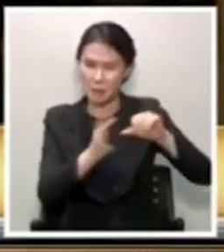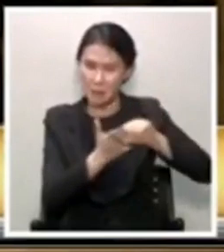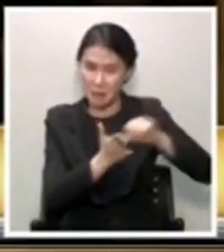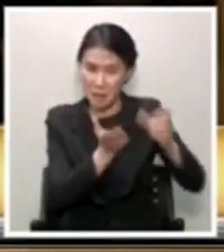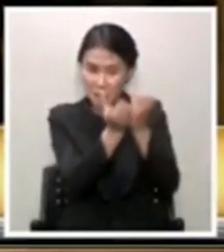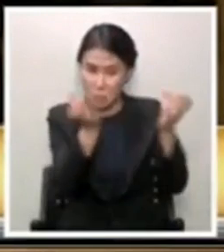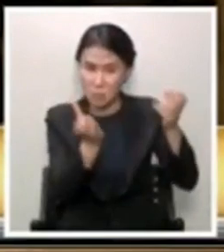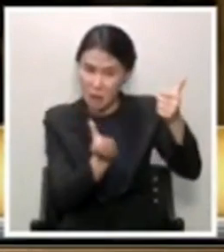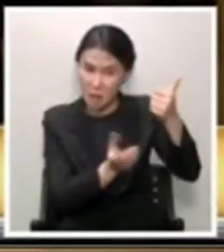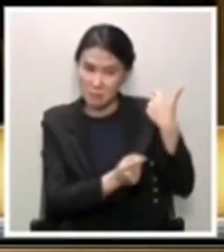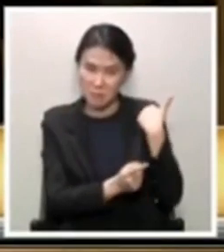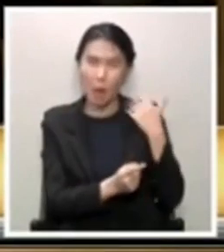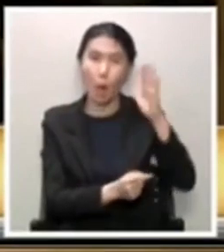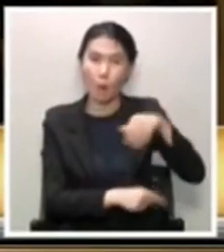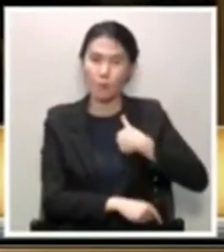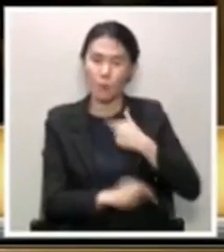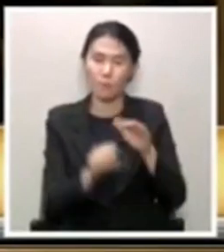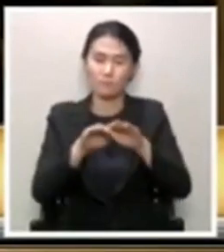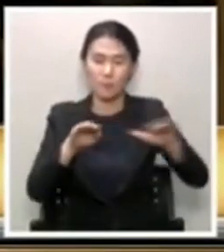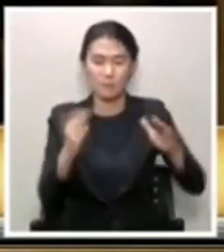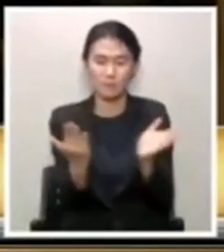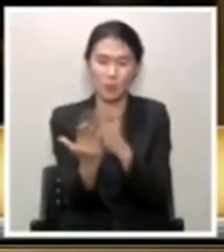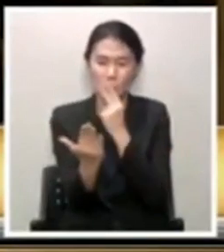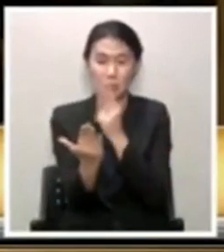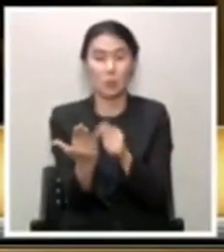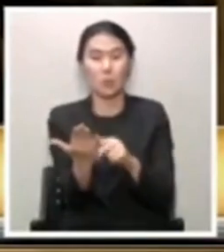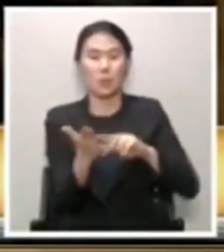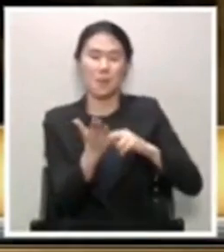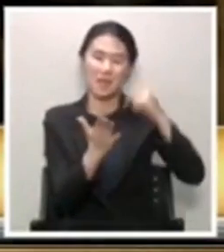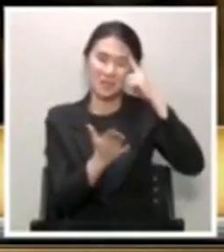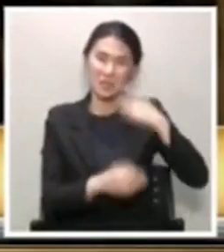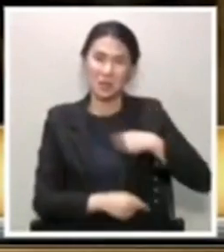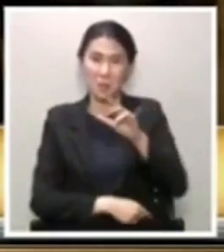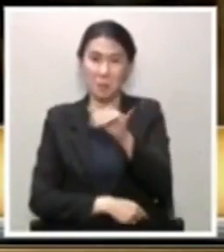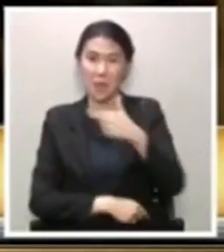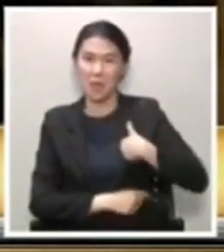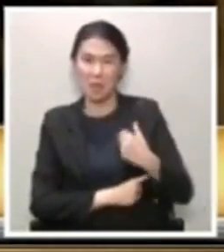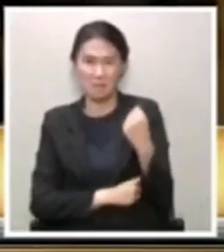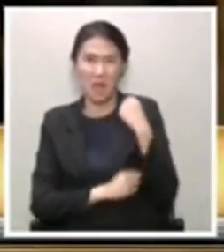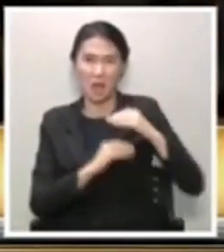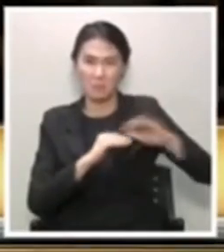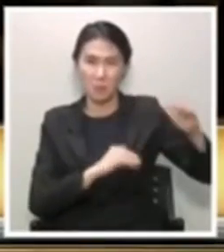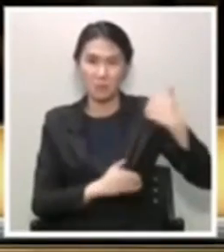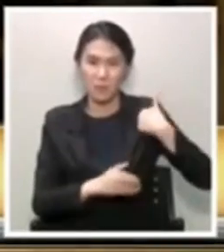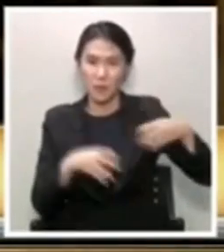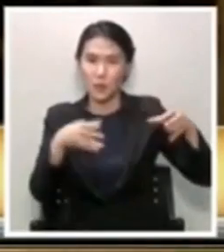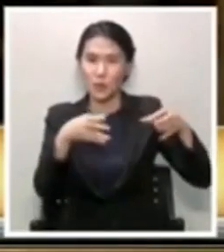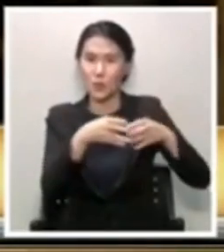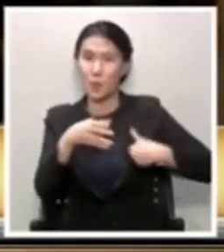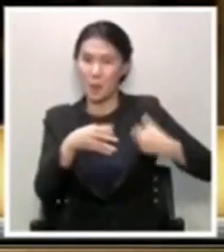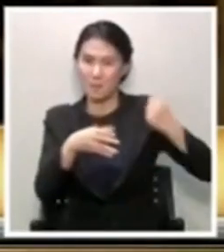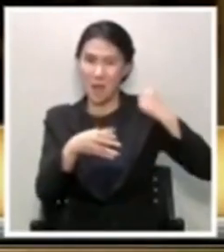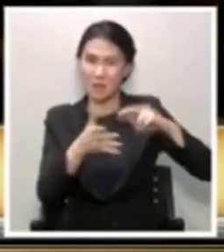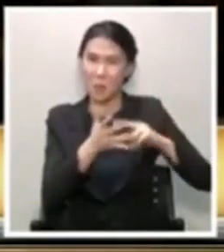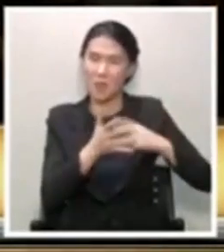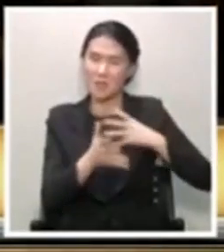ญผมก็อ่านเกมว่าสงสัยงานนี้คงอยากอยู่ยาวคือคณะที่ยึดอำนาจคงอยากอยู่ยาวเพราะเข